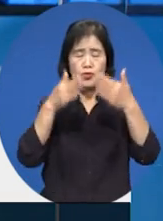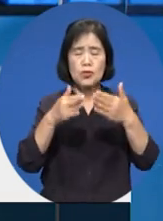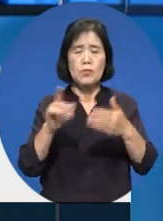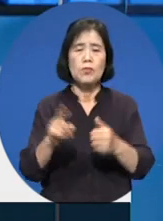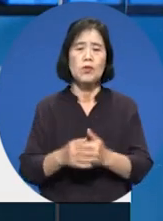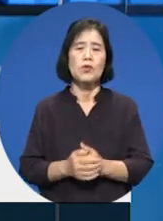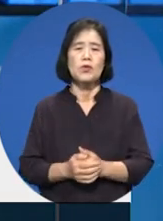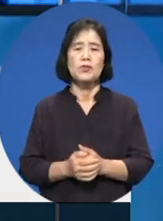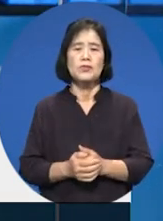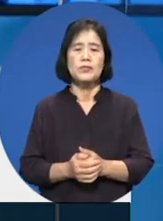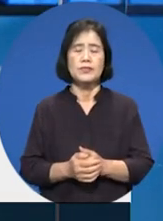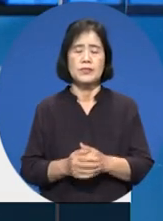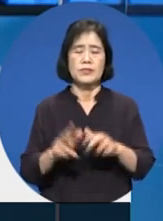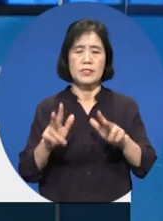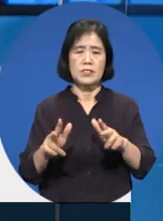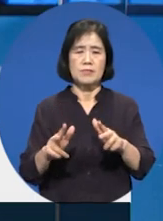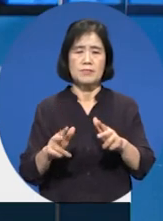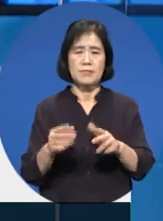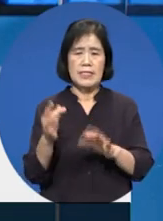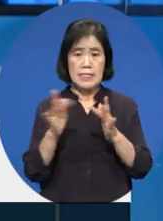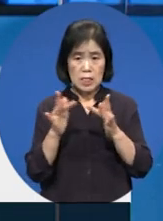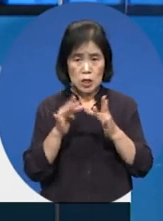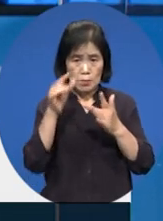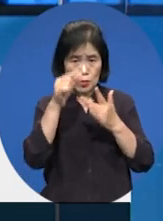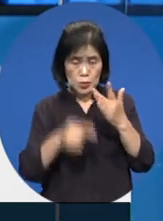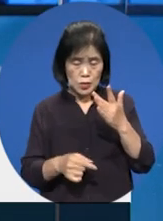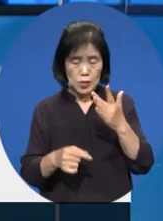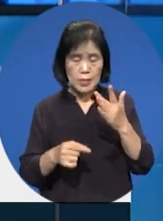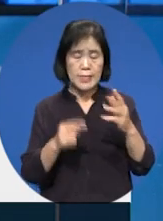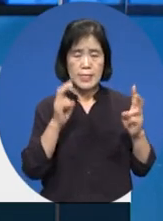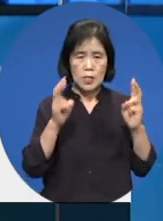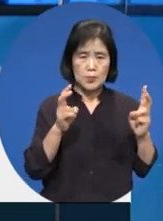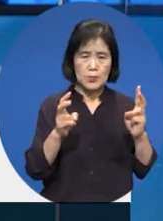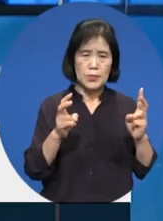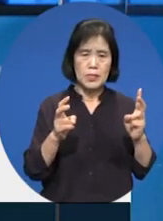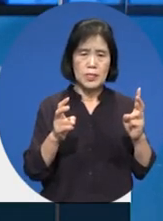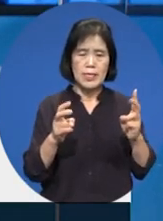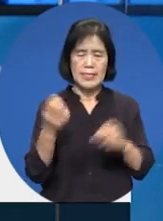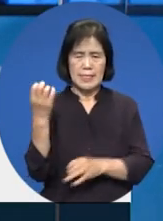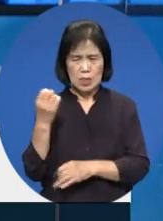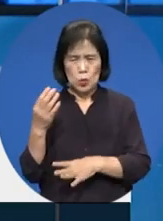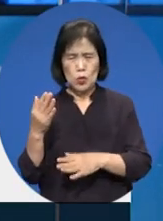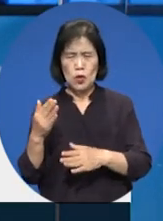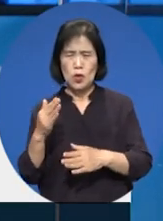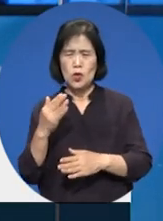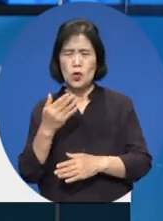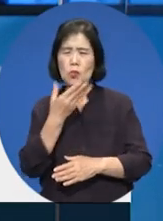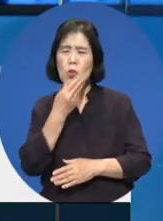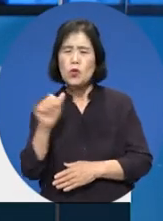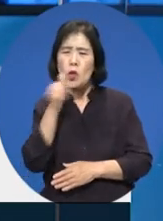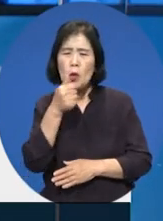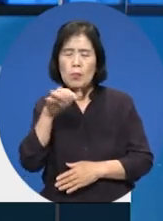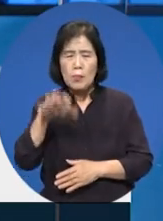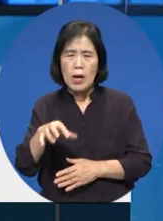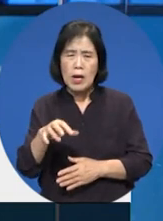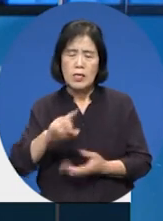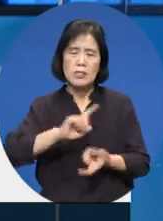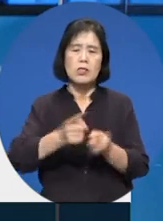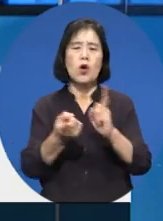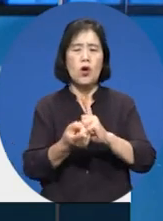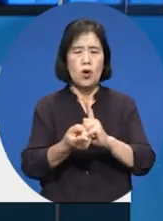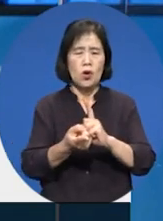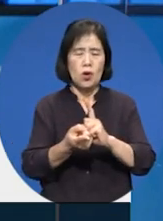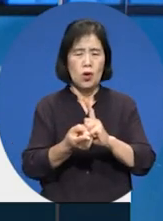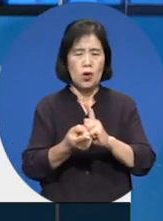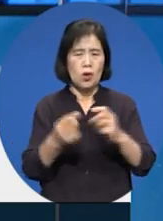분야는 지금 이제 어떤 플랫폼 기업들과 부동산 플랫폼 기업들과 기존 공인중개사 간의 어떤 상생을 갖다가 어떻게 하면